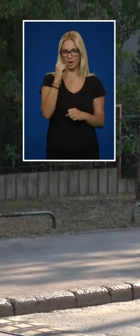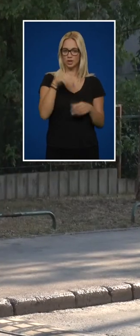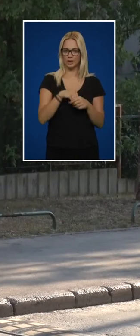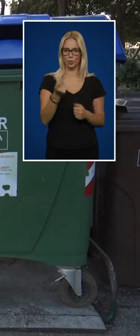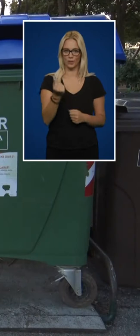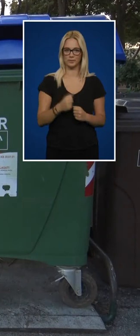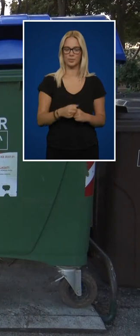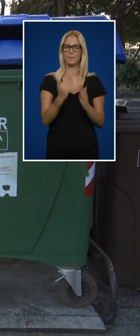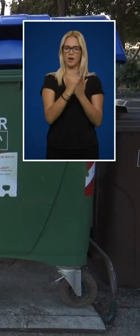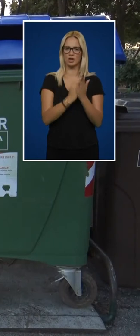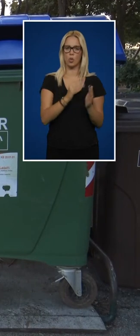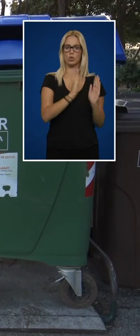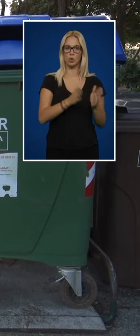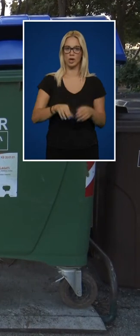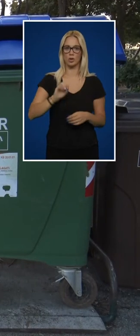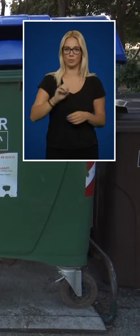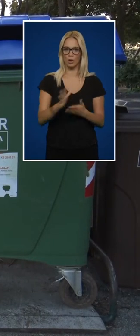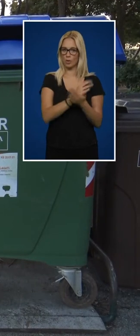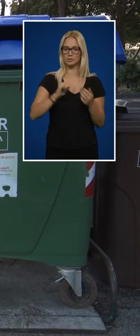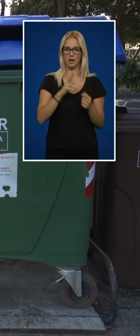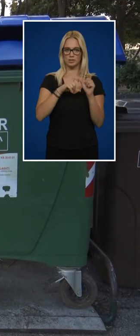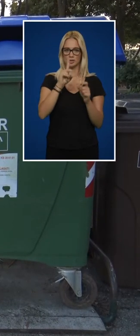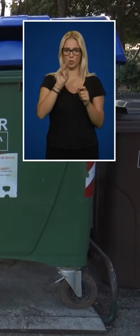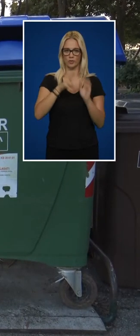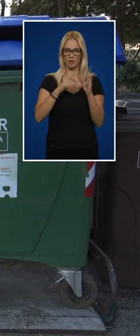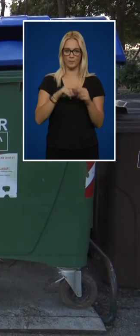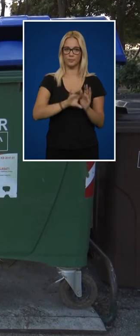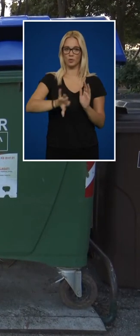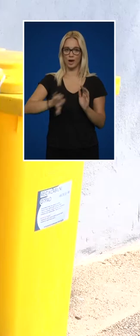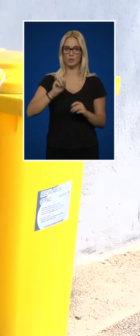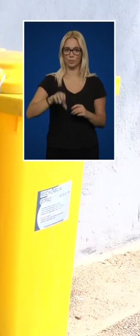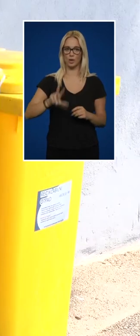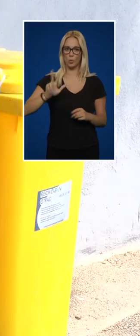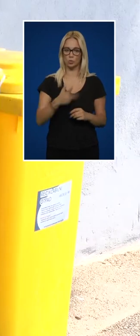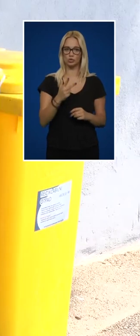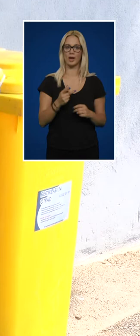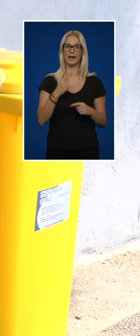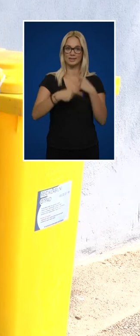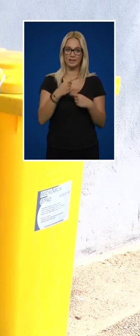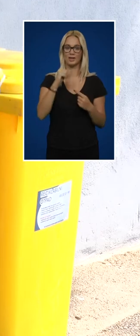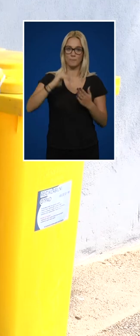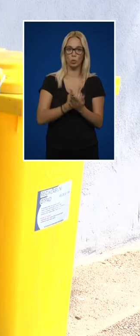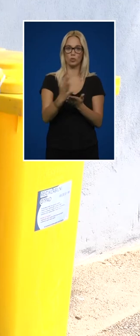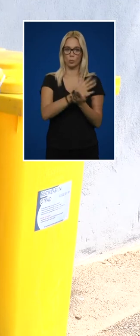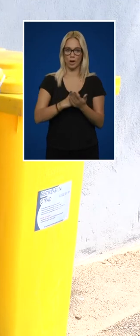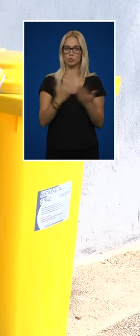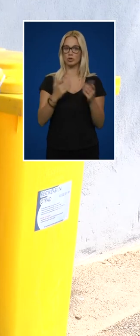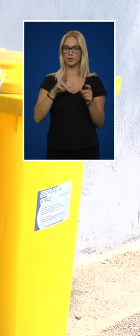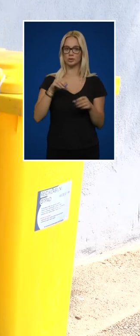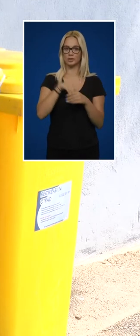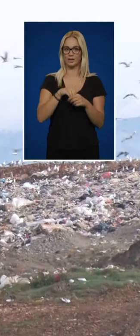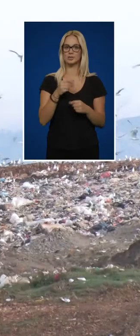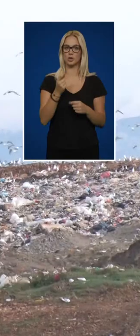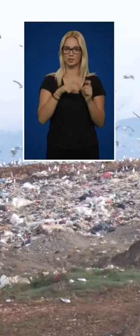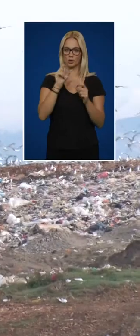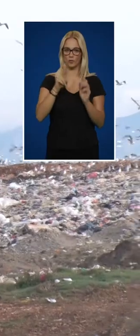štitimo okoliš, ali i štedimo novac. Pravilno odloženi otpad korisna je sirovina. Odvajanje otpada omogućuje recikliranje i ponovnu